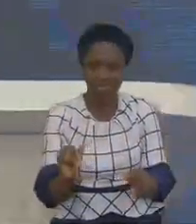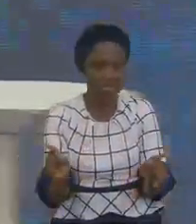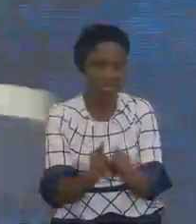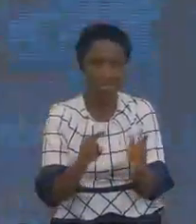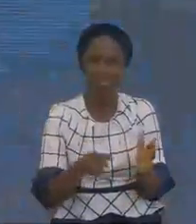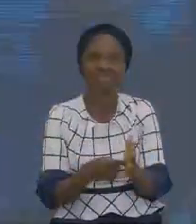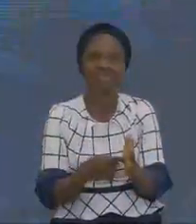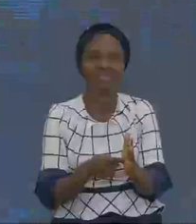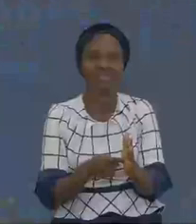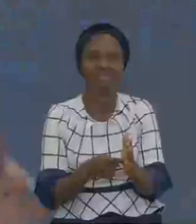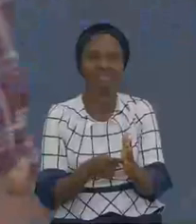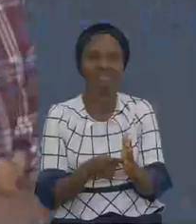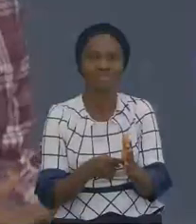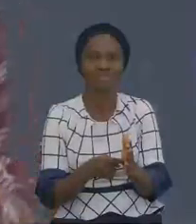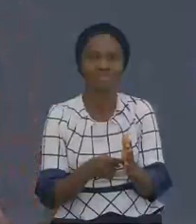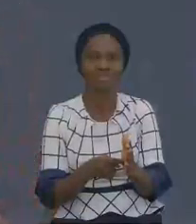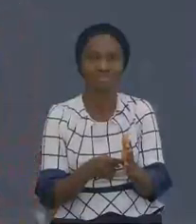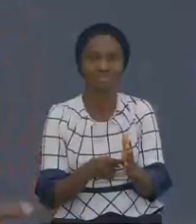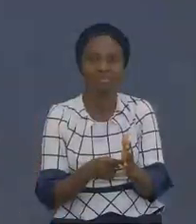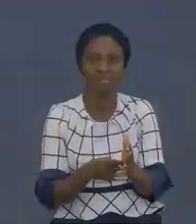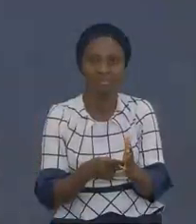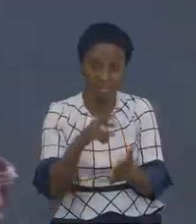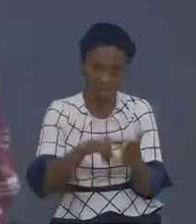Deutéronome chapitre 1, verset 6.